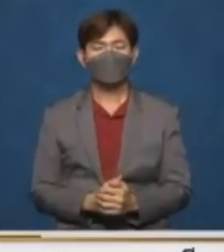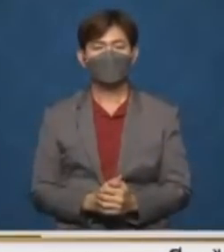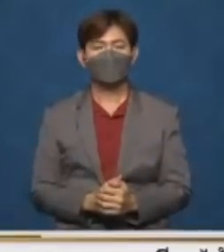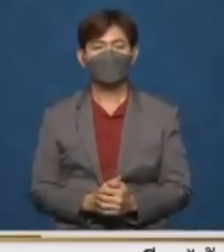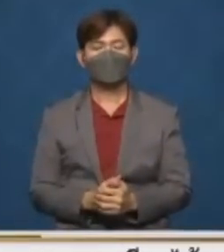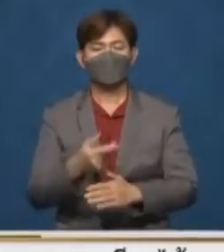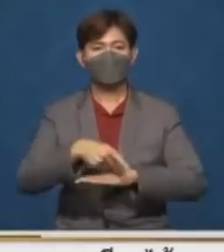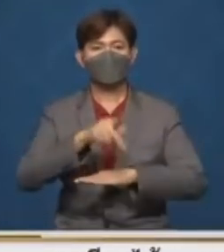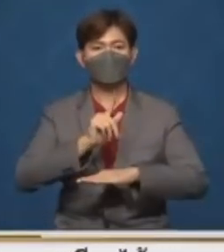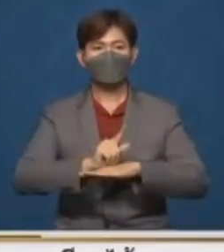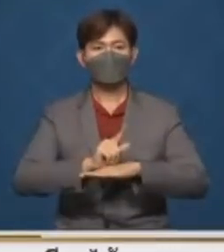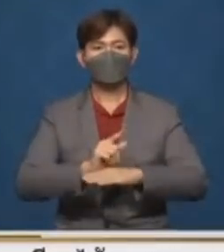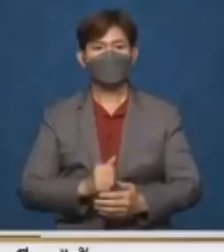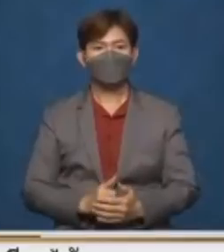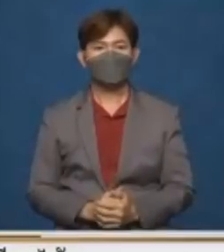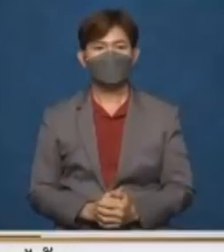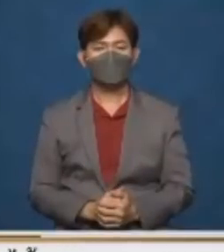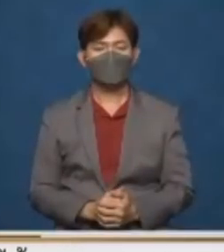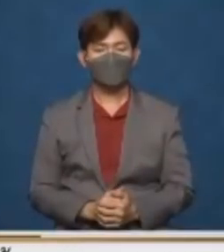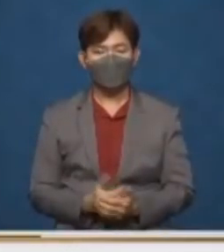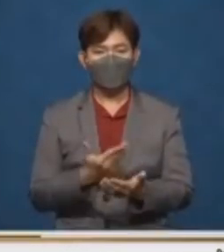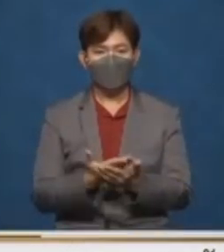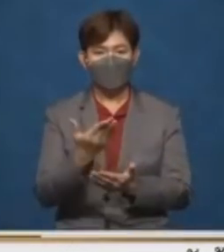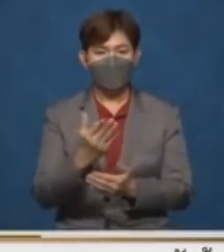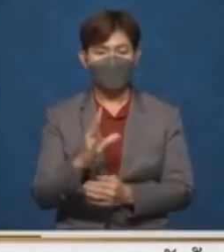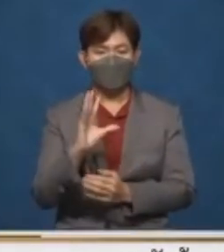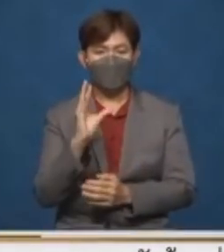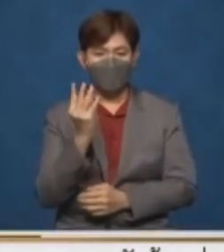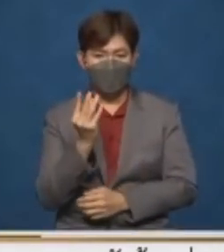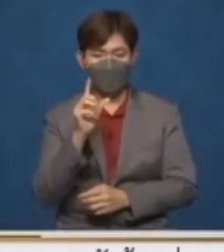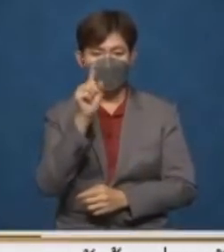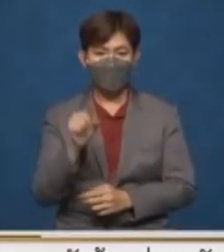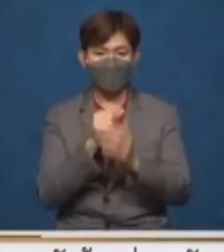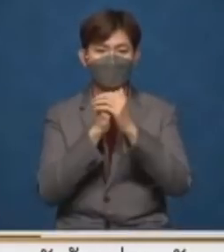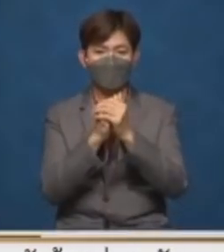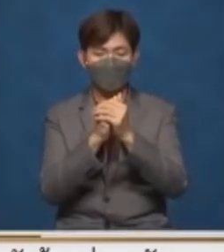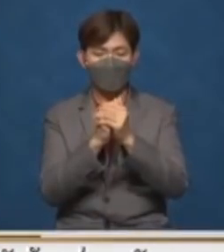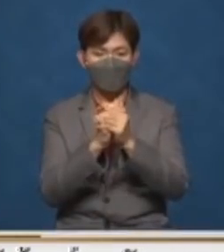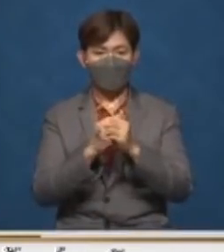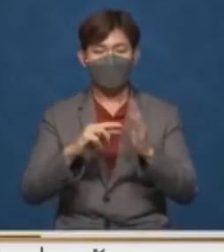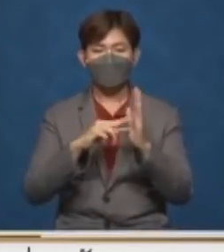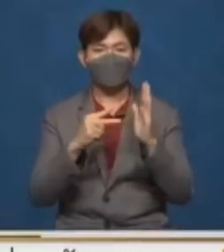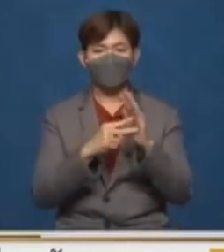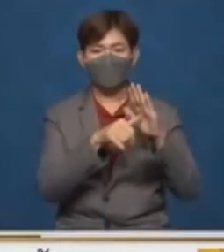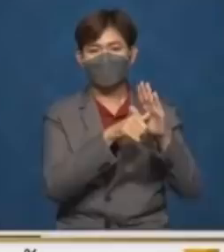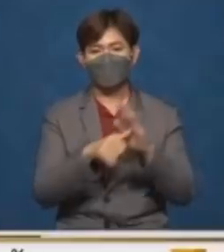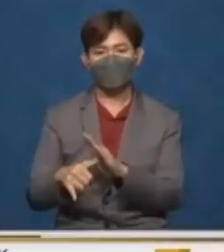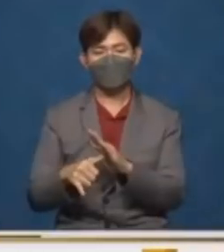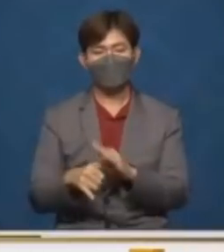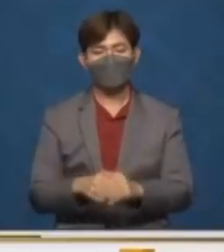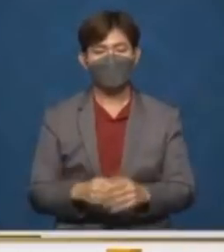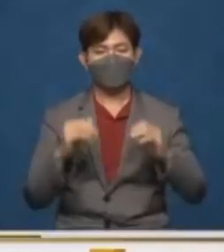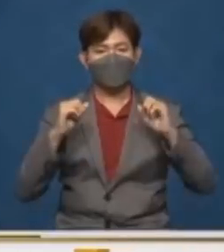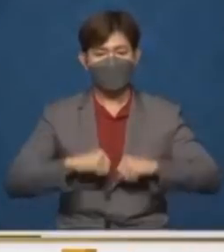กัประทานทขอรบ การจดซื้อ VACCINOWAC เป็นการเลือกปฏิบัติ ขัดต่มะติขนาดรัม